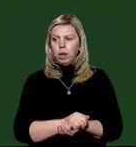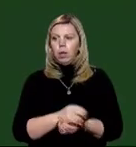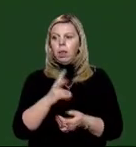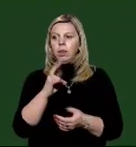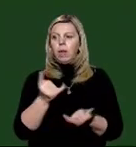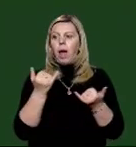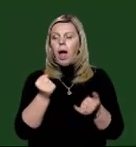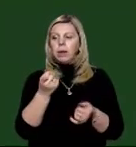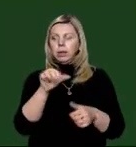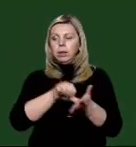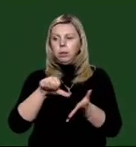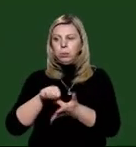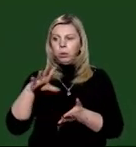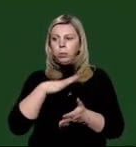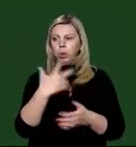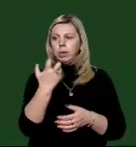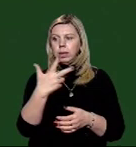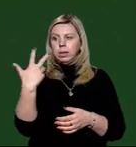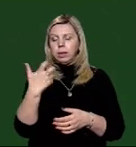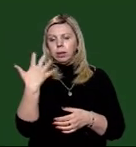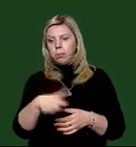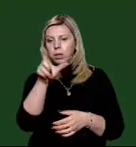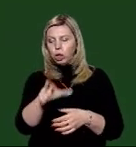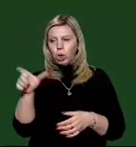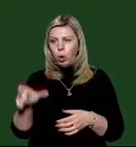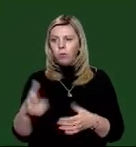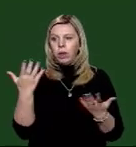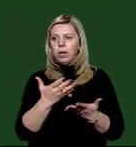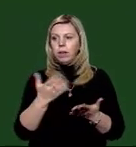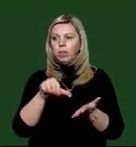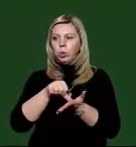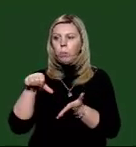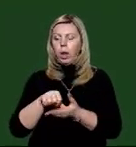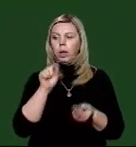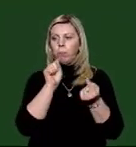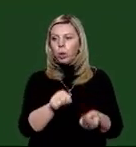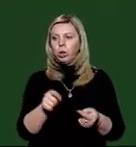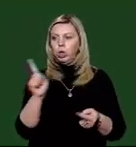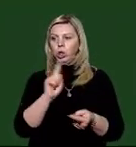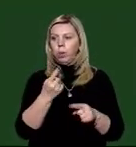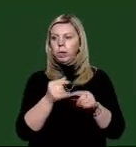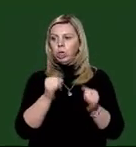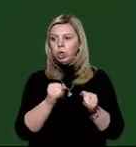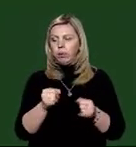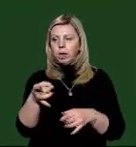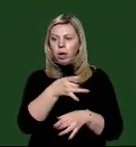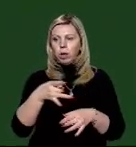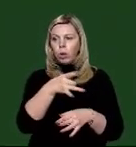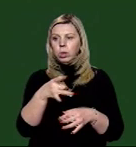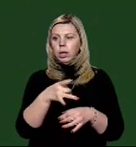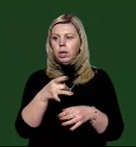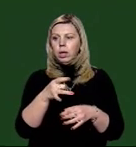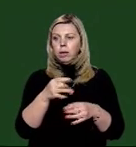На акції було присутньо близько 300-350 чоловік, які виступали проти того, щоб у Віршавському